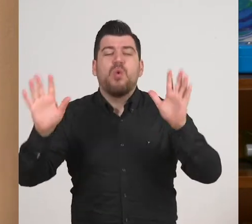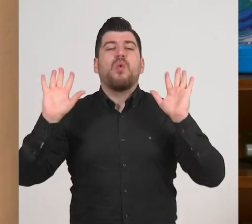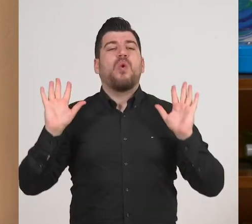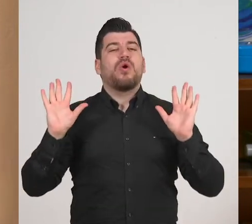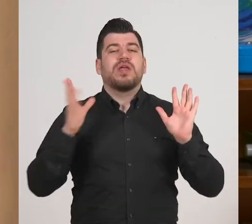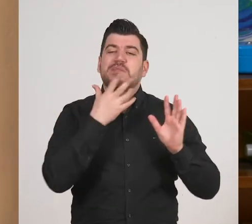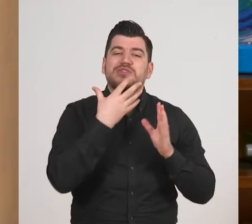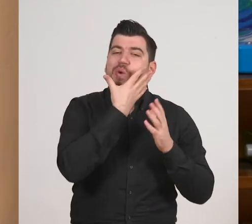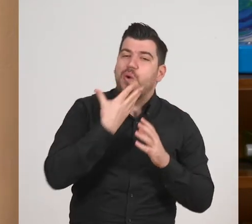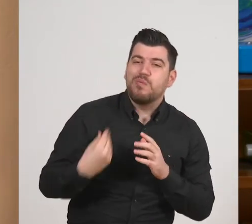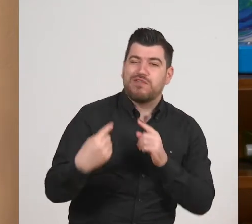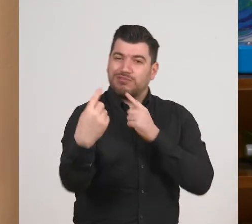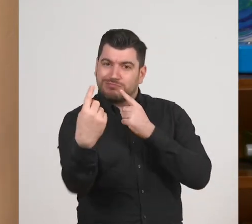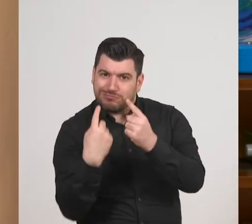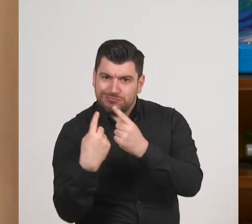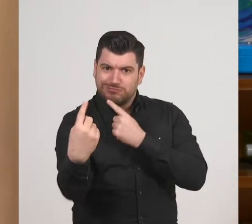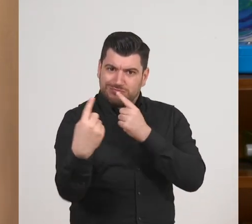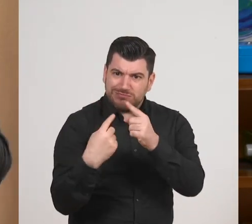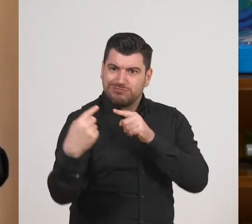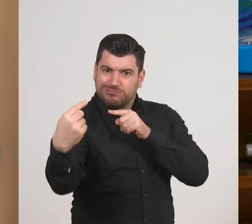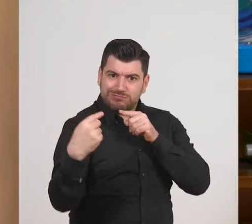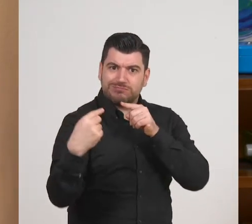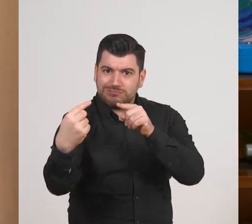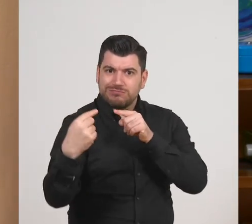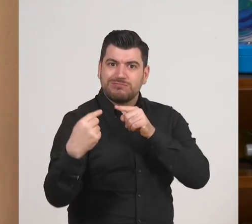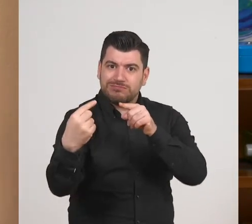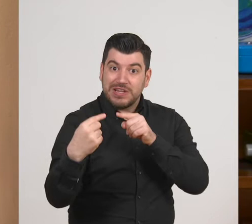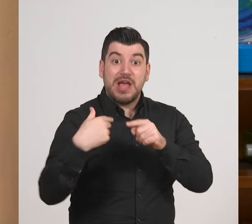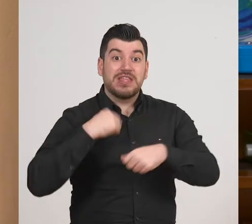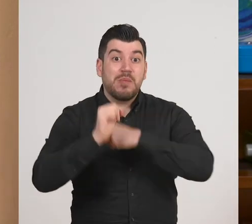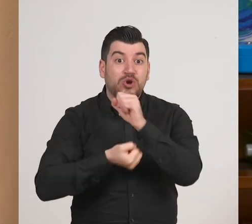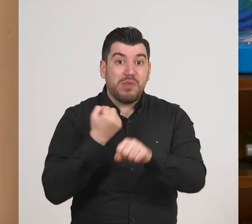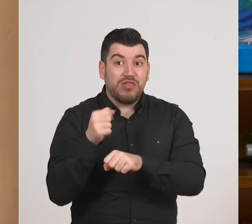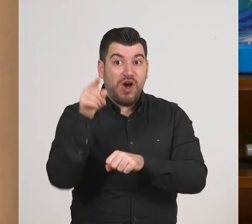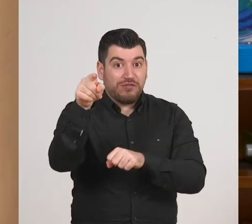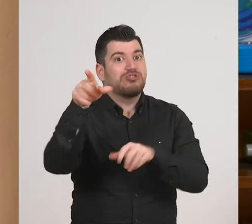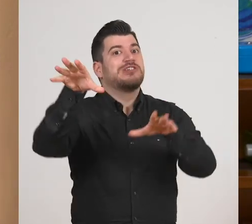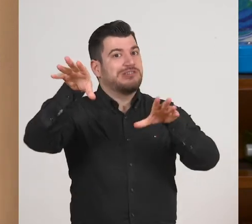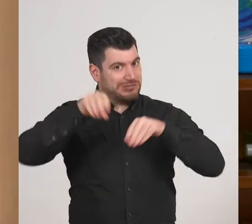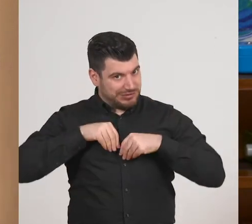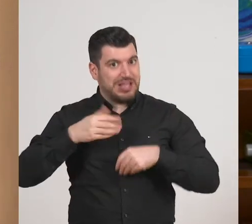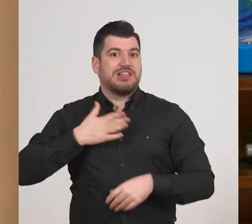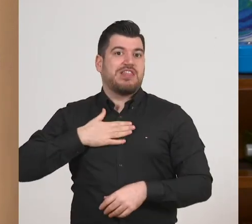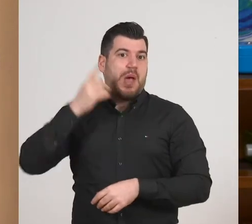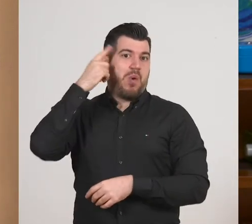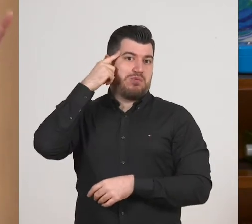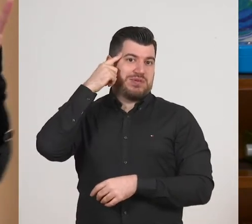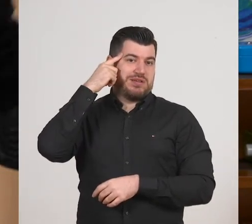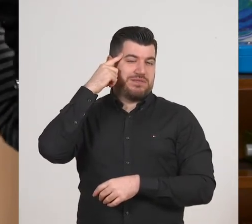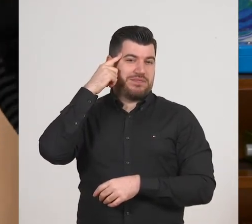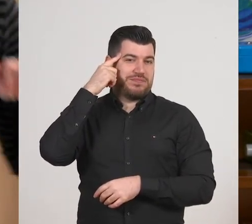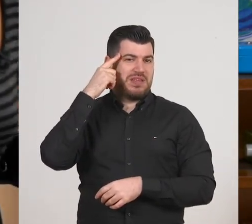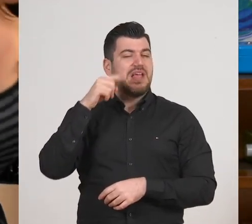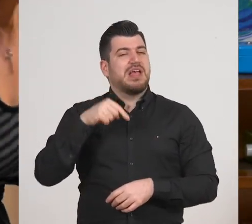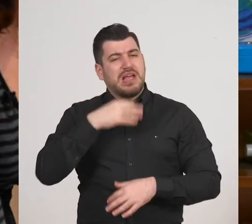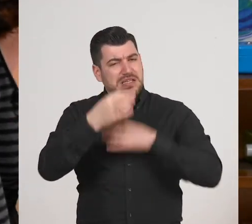τέλος προσπαθείς με κάποιους τρόπους να φέρεις τον άλλον στο δικό σου το μέρος. Τώρα το είπα λίγο έτσι μπακαλίστικα, αλλά